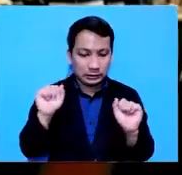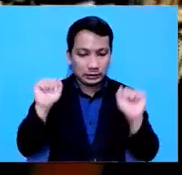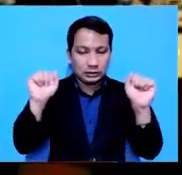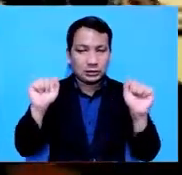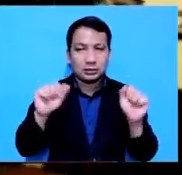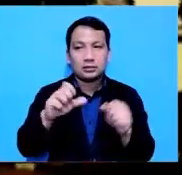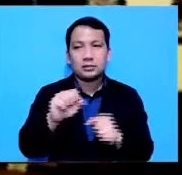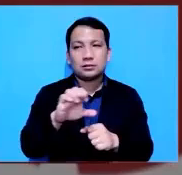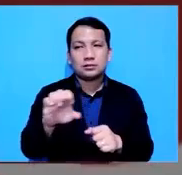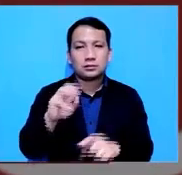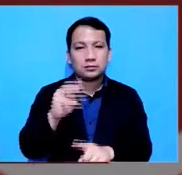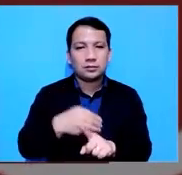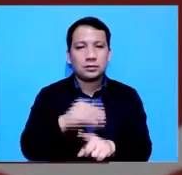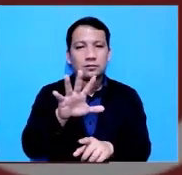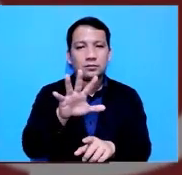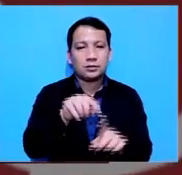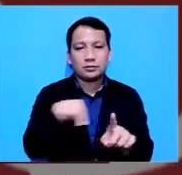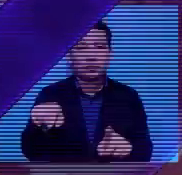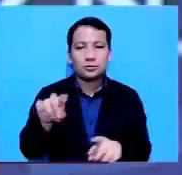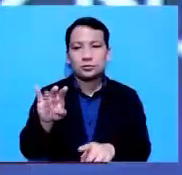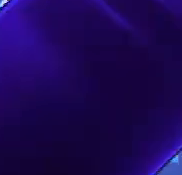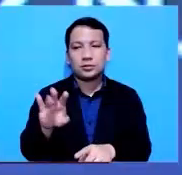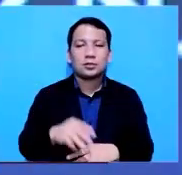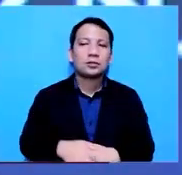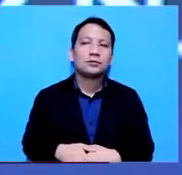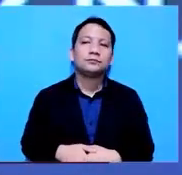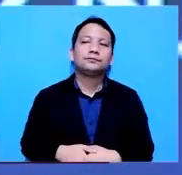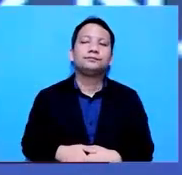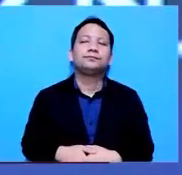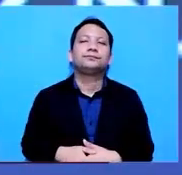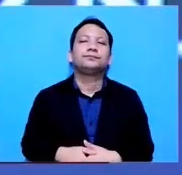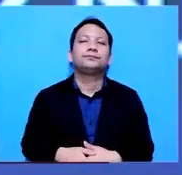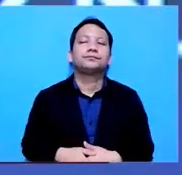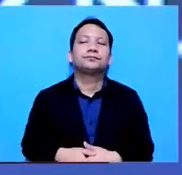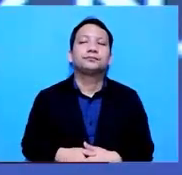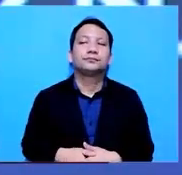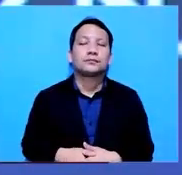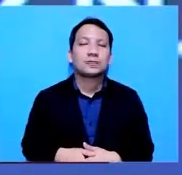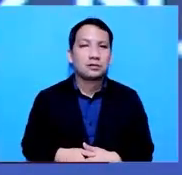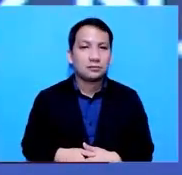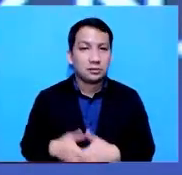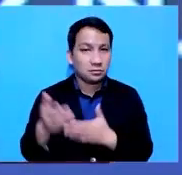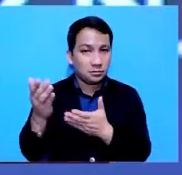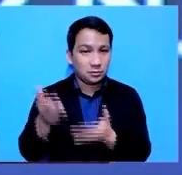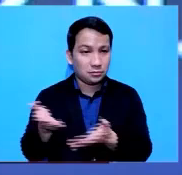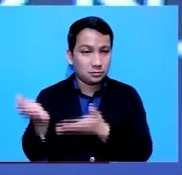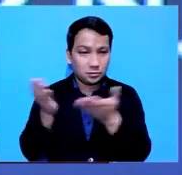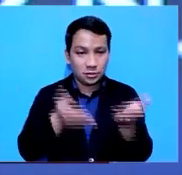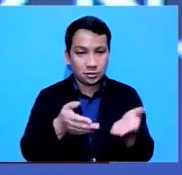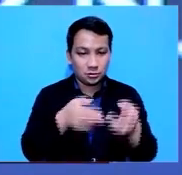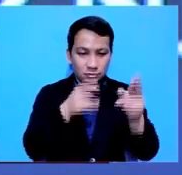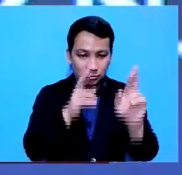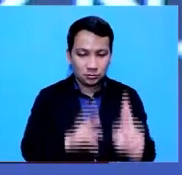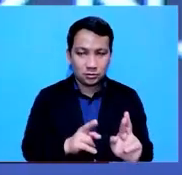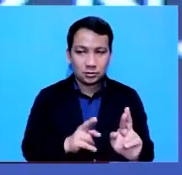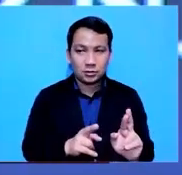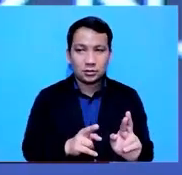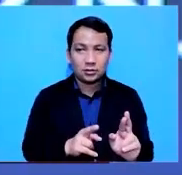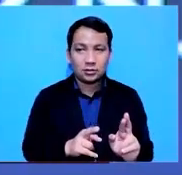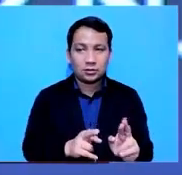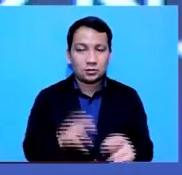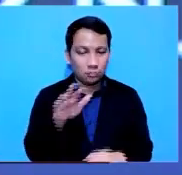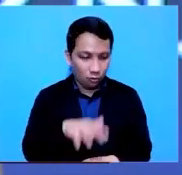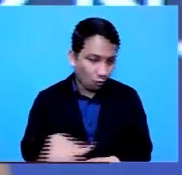May 5 hanggang 17. Dadala kayo ng dangal sa Pilipinas. Tignan na lang ninyo, lahat ng